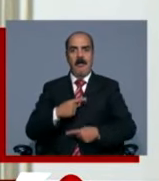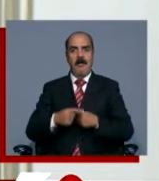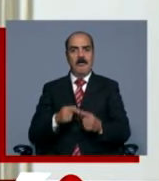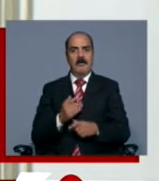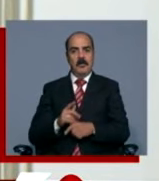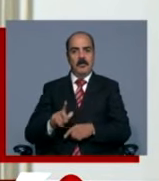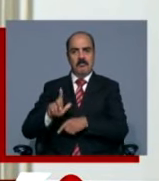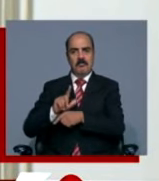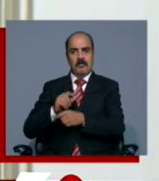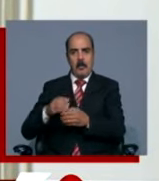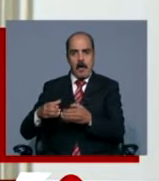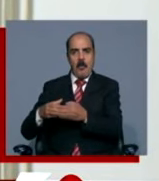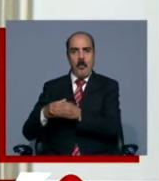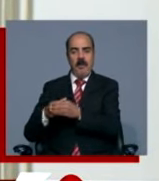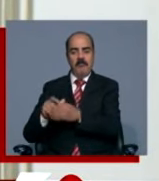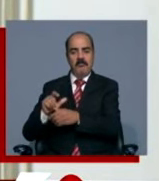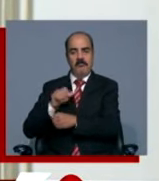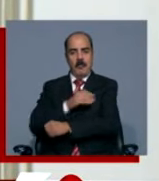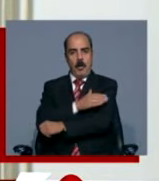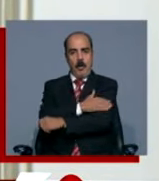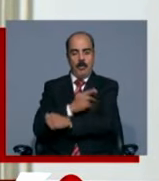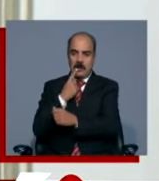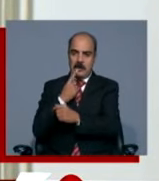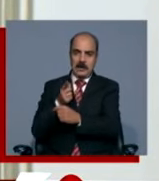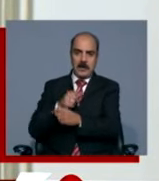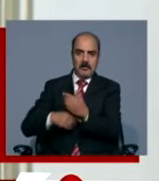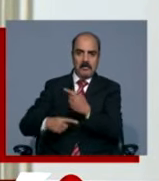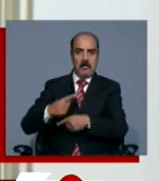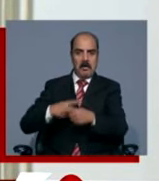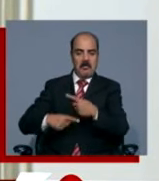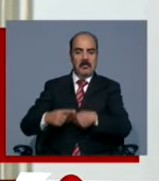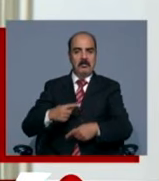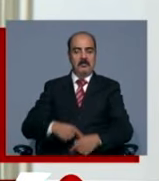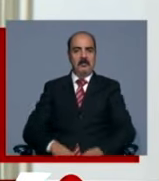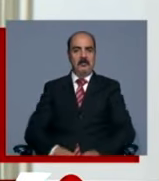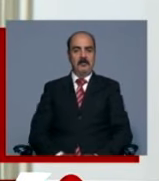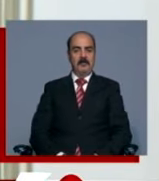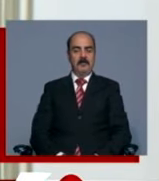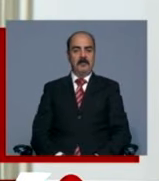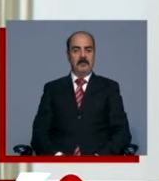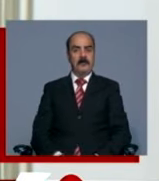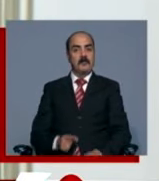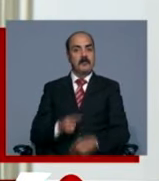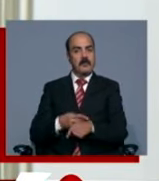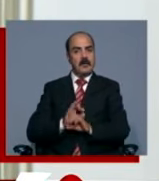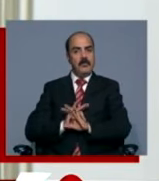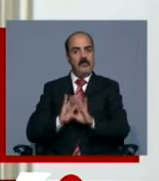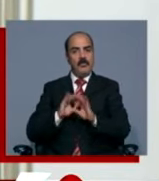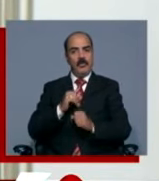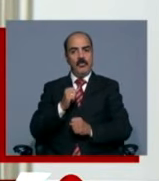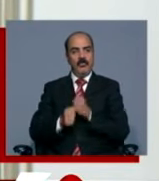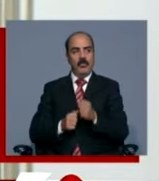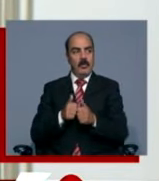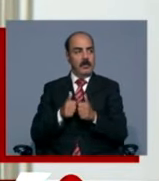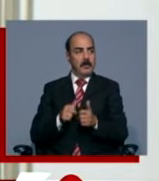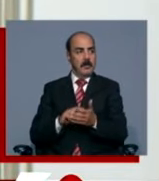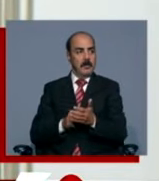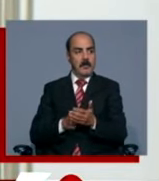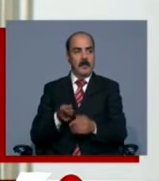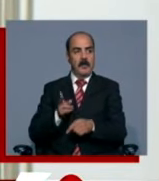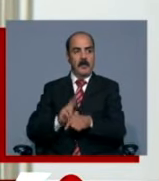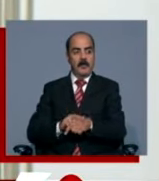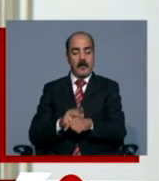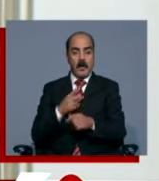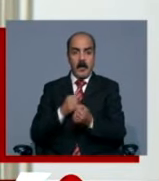الرئاسة الروسية للتجمع للعام الجاري وما تم بذله من جهد دؤوب